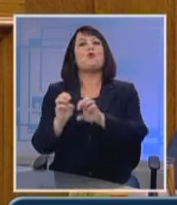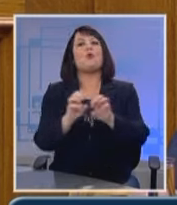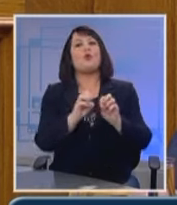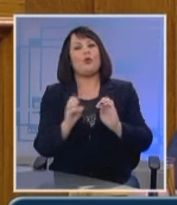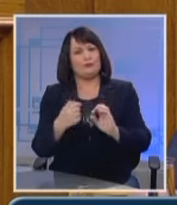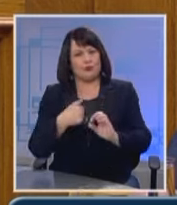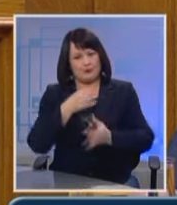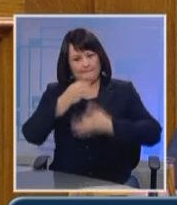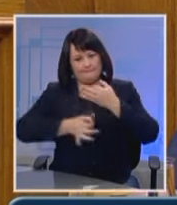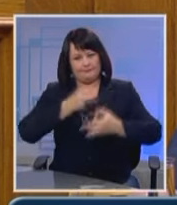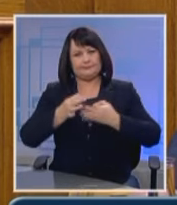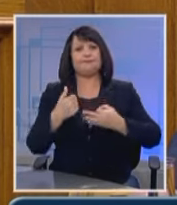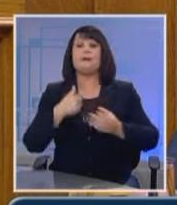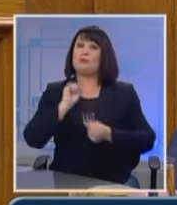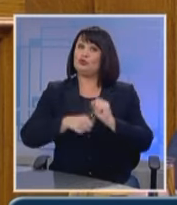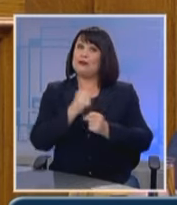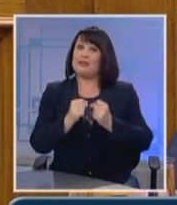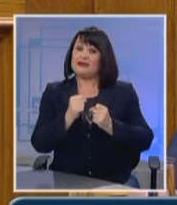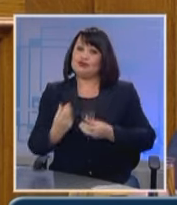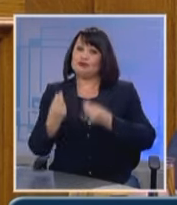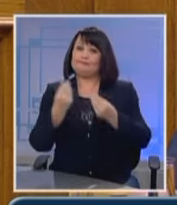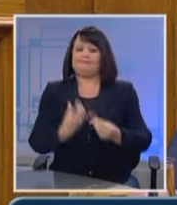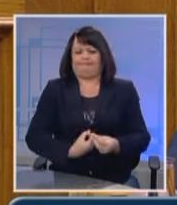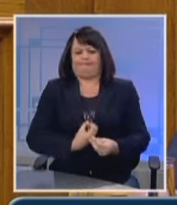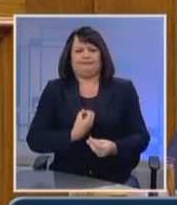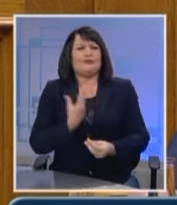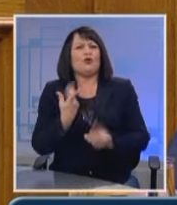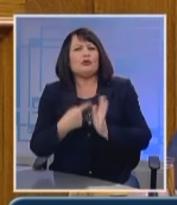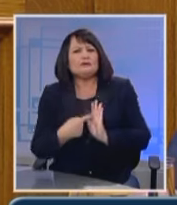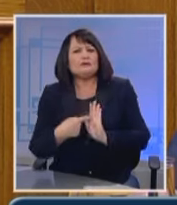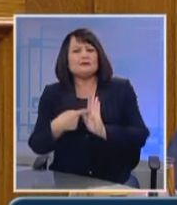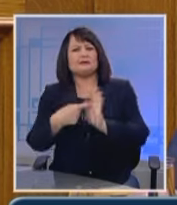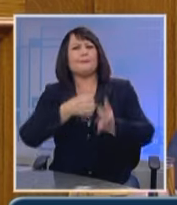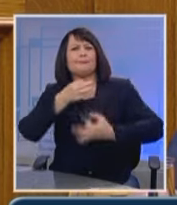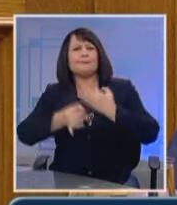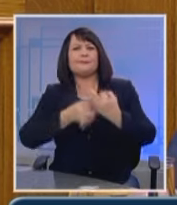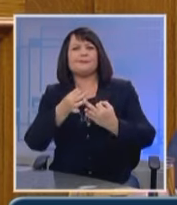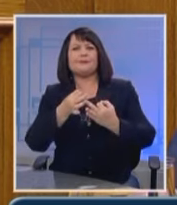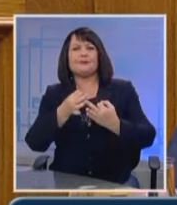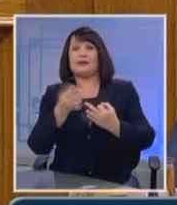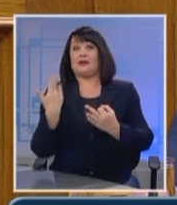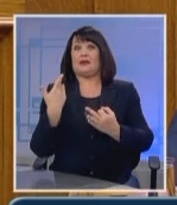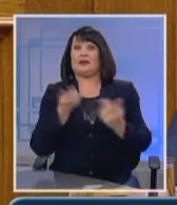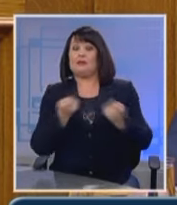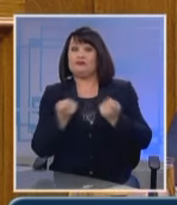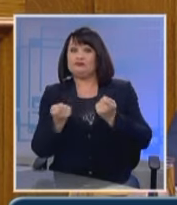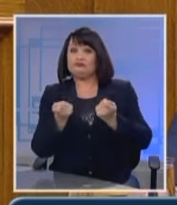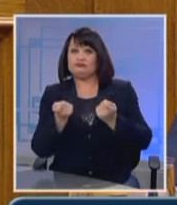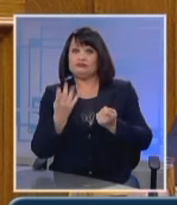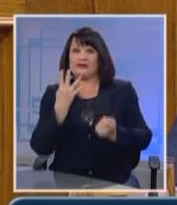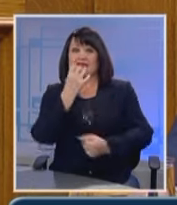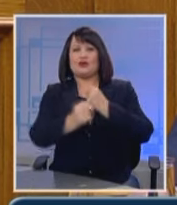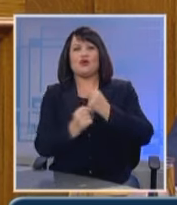προπονητές και να προσπαθήσω να αποδώσω τα συναισθήματα όλων μας μετά από την κορυφαία διοργάνωση της τετραετίας που